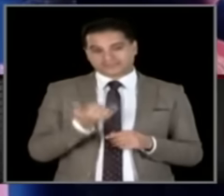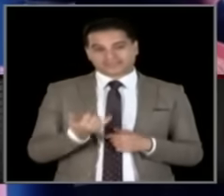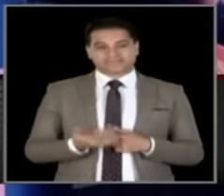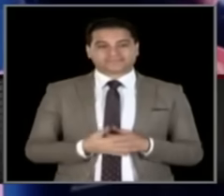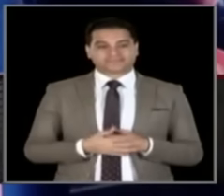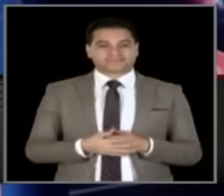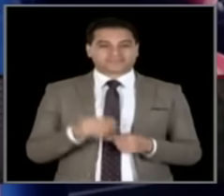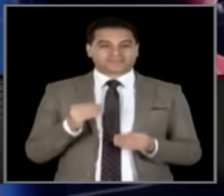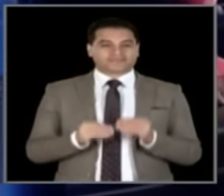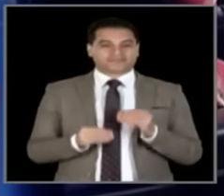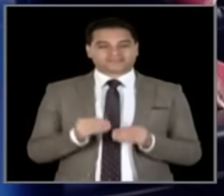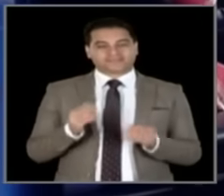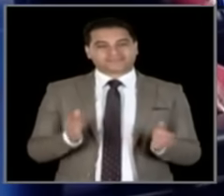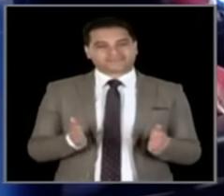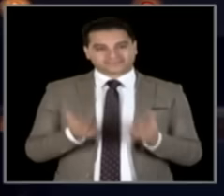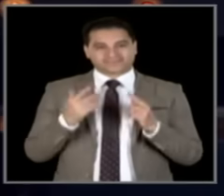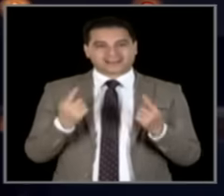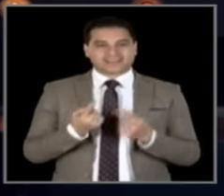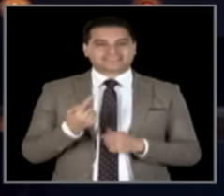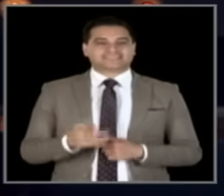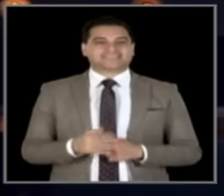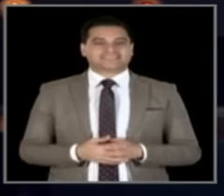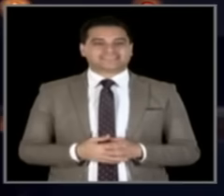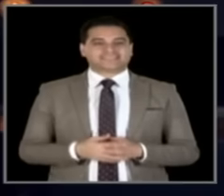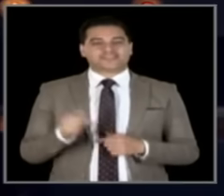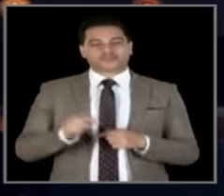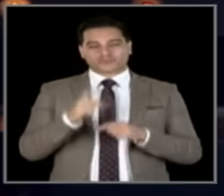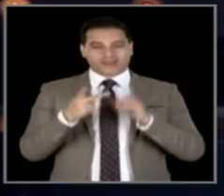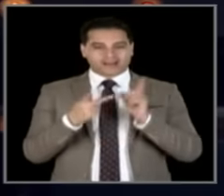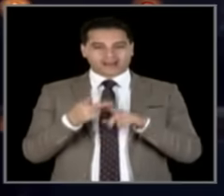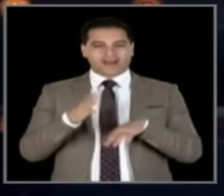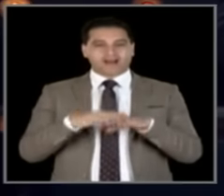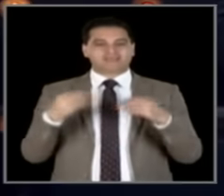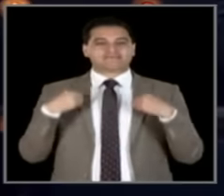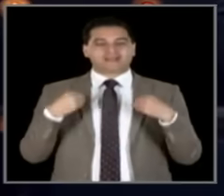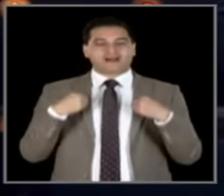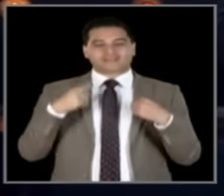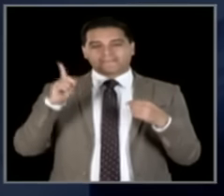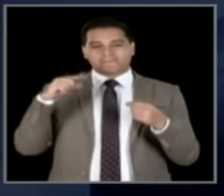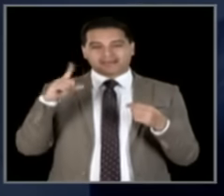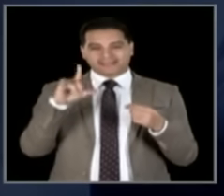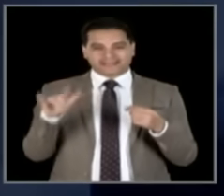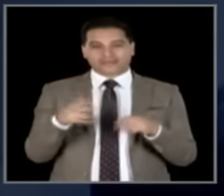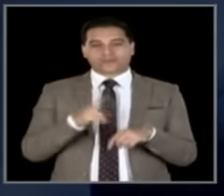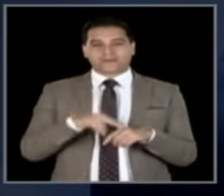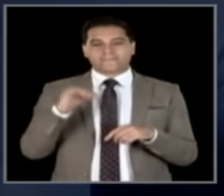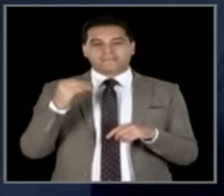فرقتش. كلها مشروبات. شفتوا؟ أنا فاكرة الحروف. دلوقتي عندنا سؤال في الرياضة، بدري